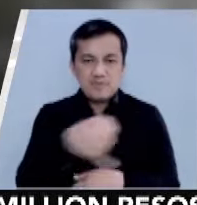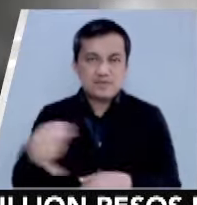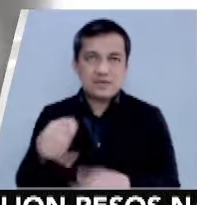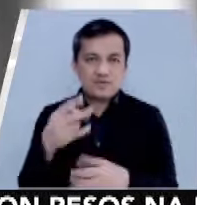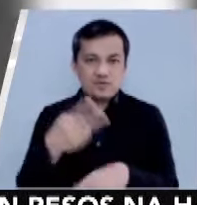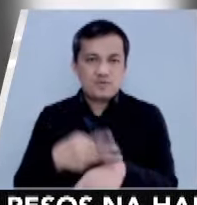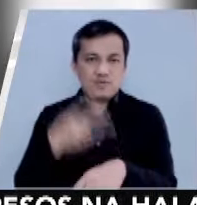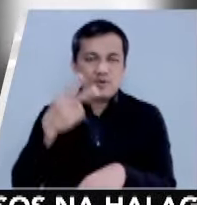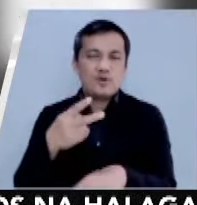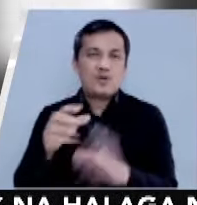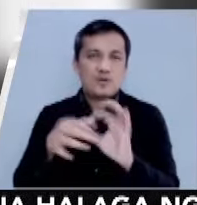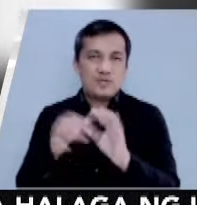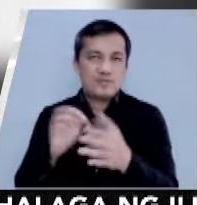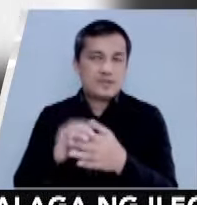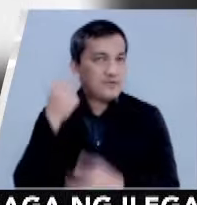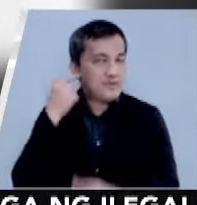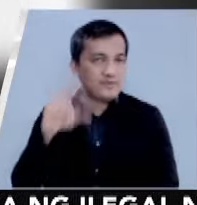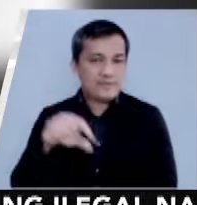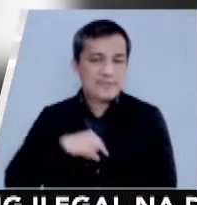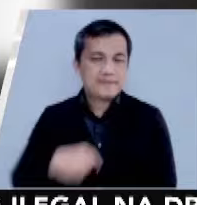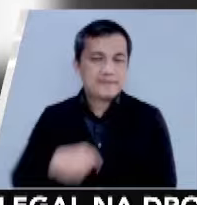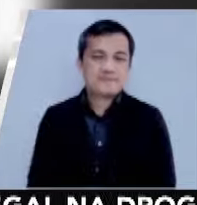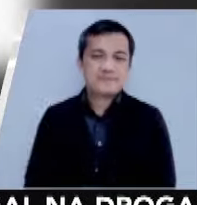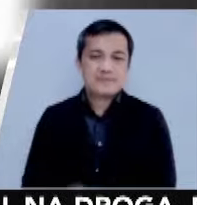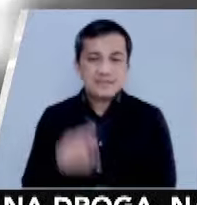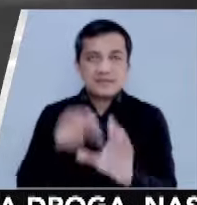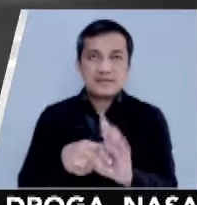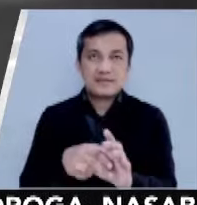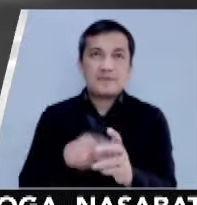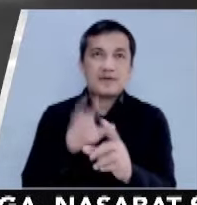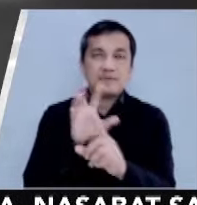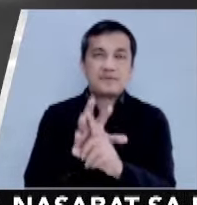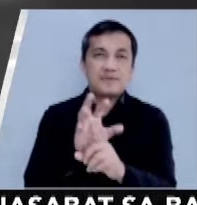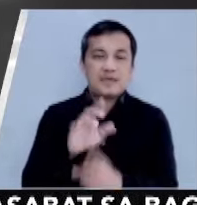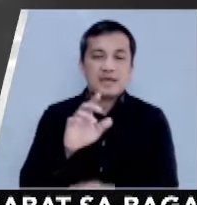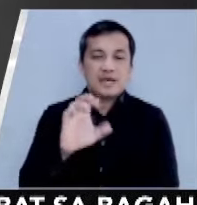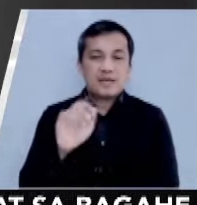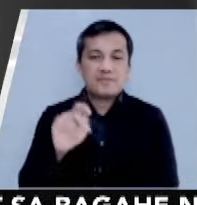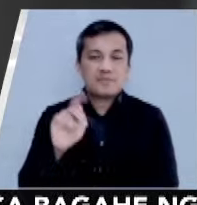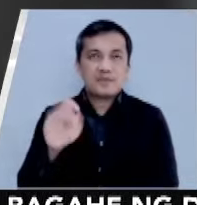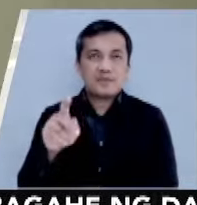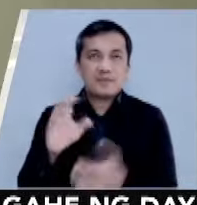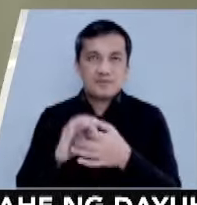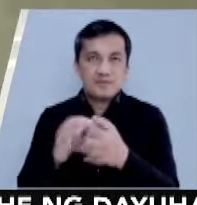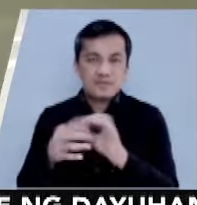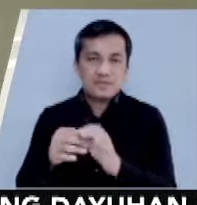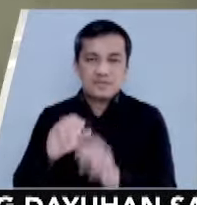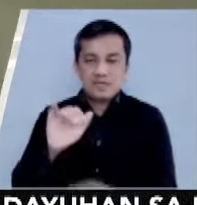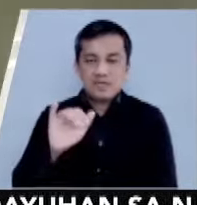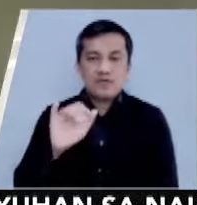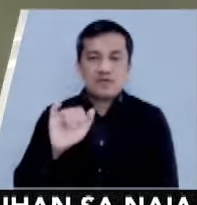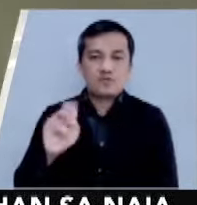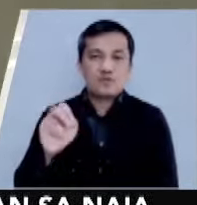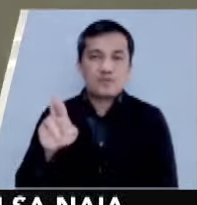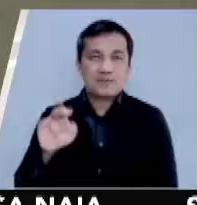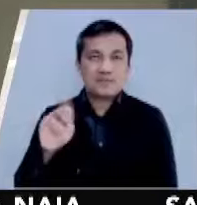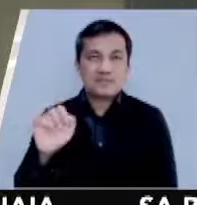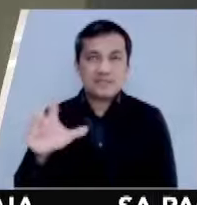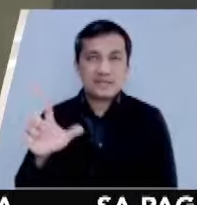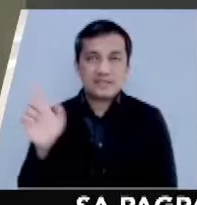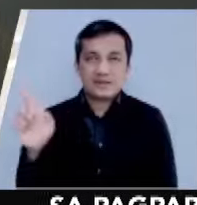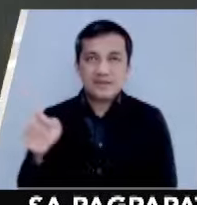medalist. Nakisali rin sa crop top trend ang Olympian na si Yumir Marshall. Isa rin sa minsay